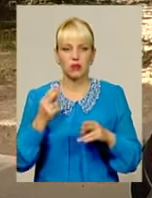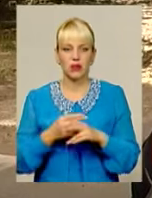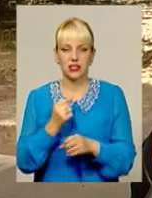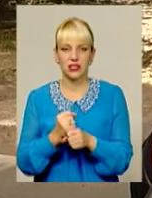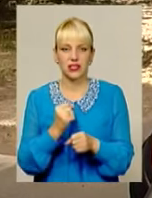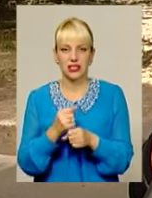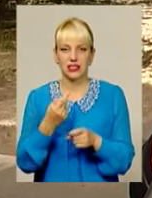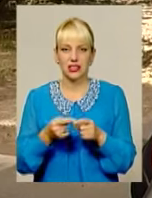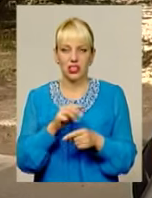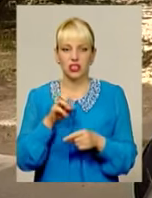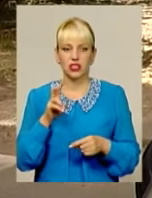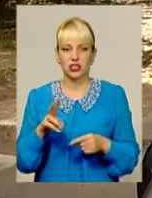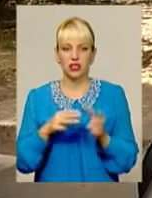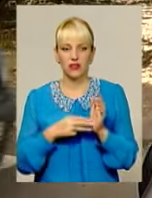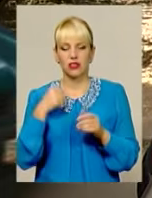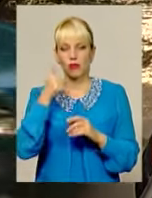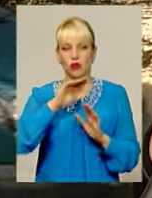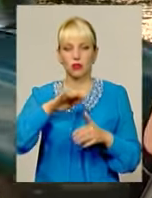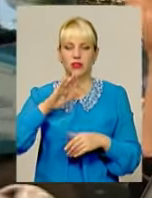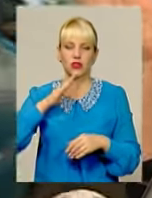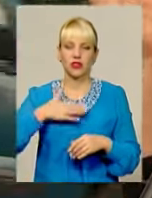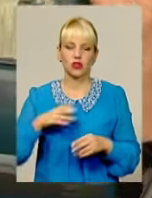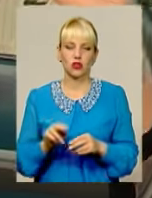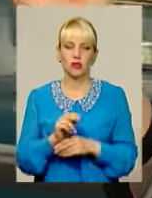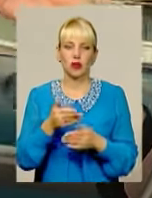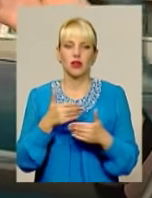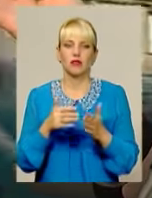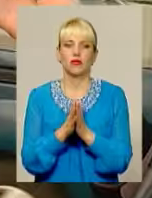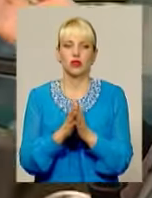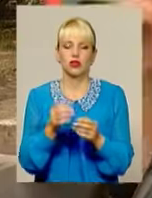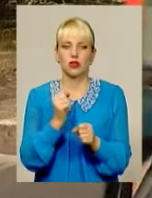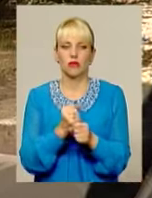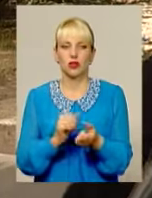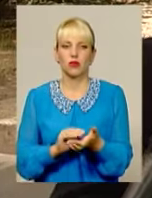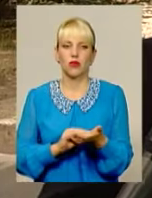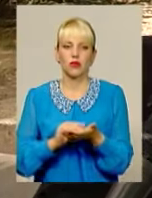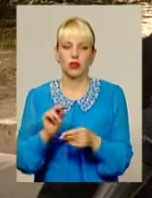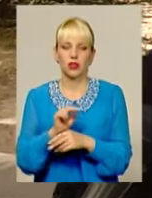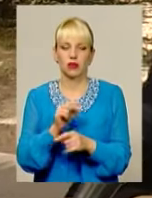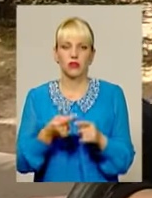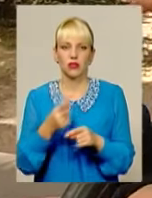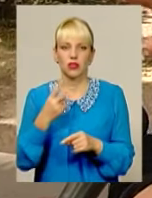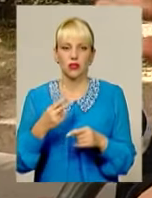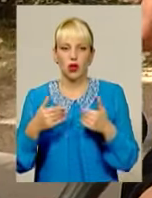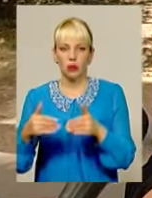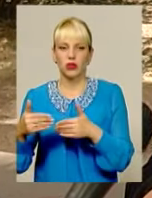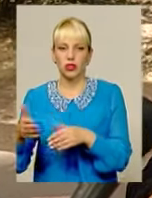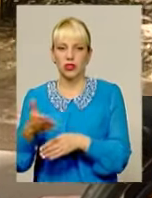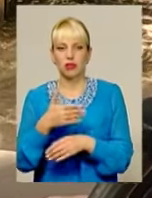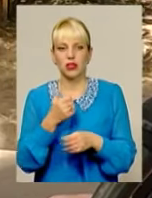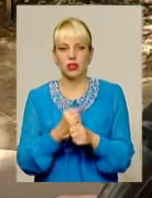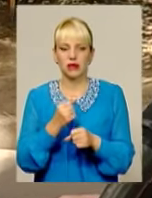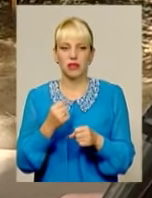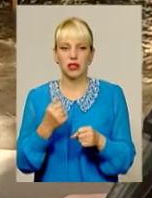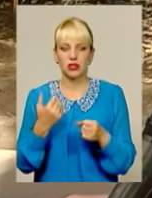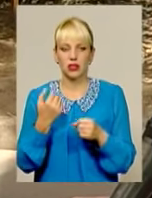пройшло вісім років після нашого ремонту, і ми просимо, що зробіть нам повторний ремонт. В цих двох під'їздах не збирали гроші, вже зробили